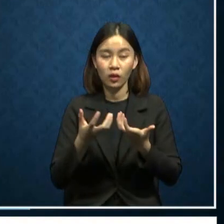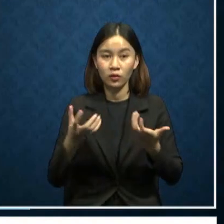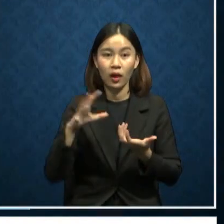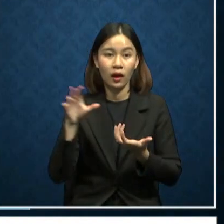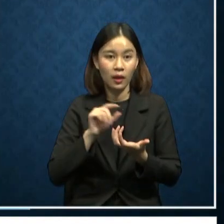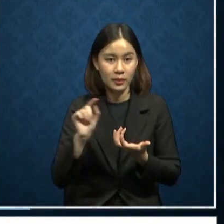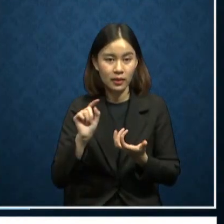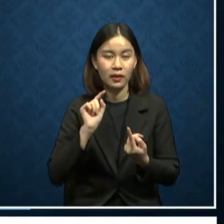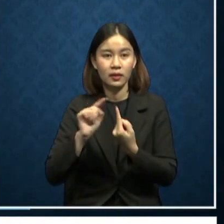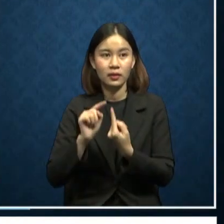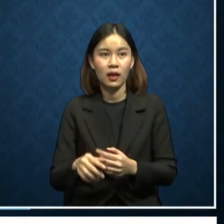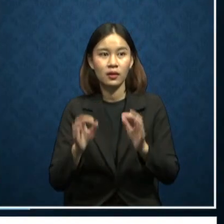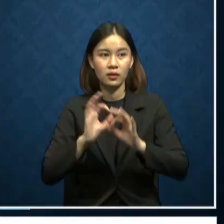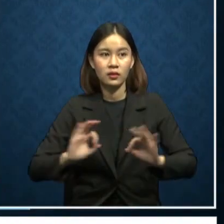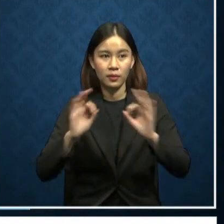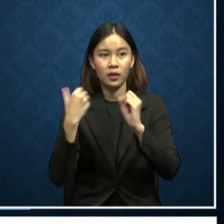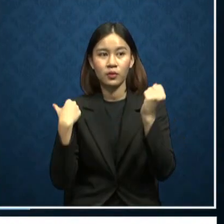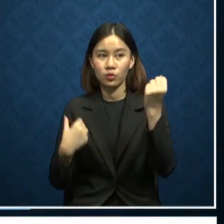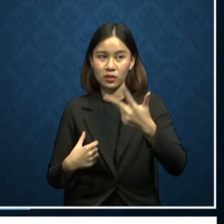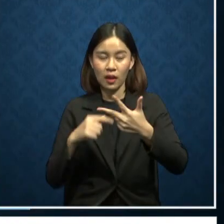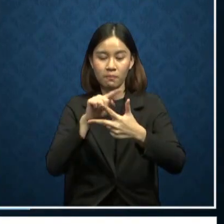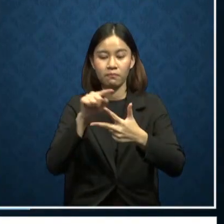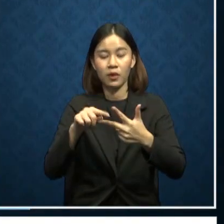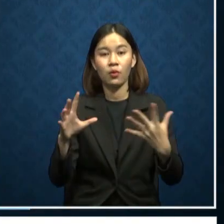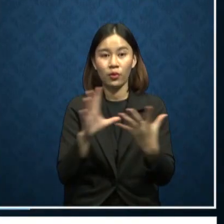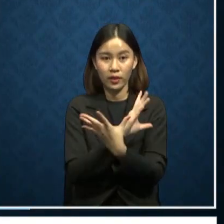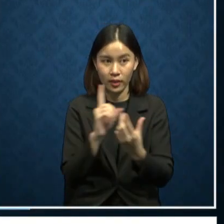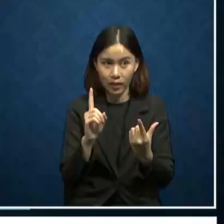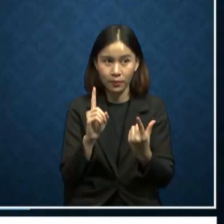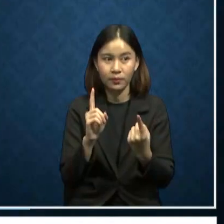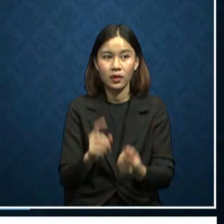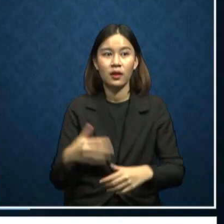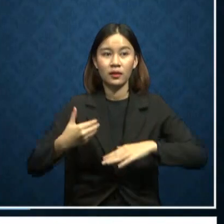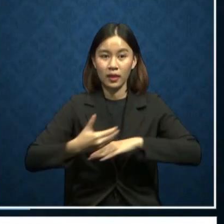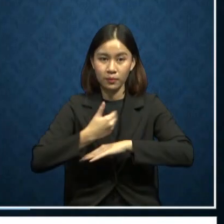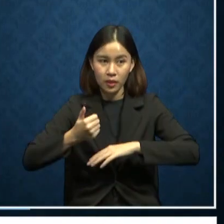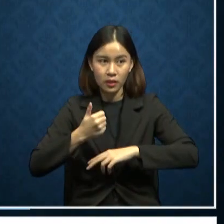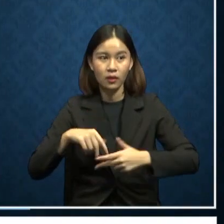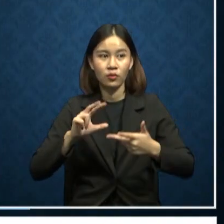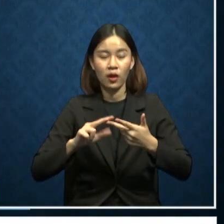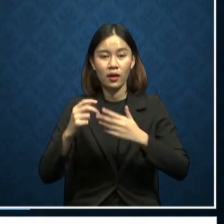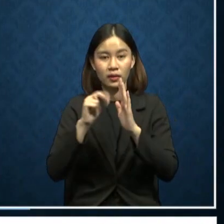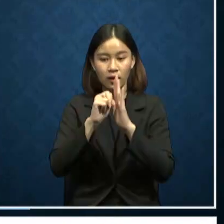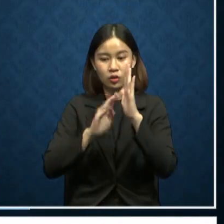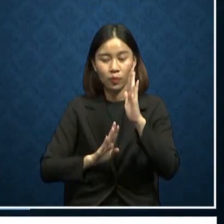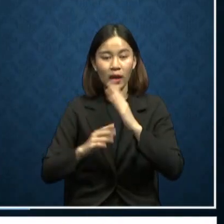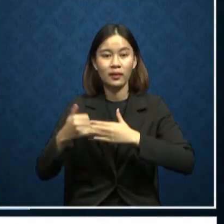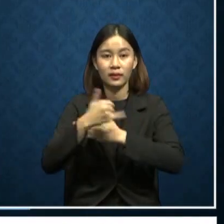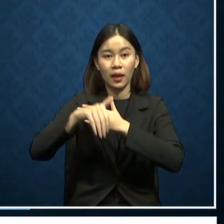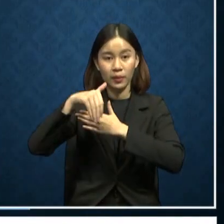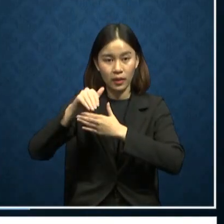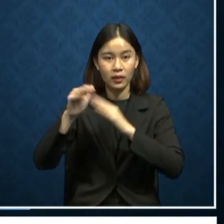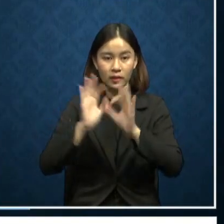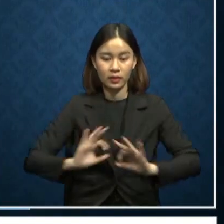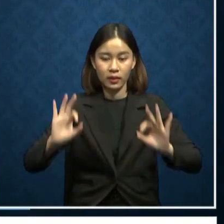ที่มานะครับก็หลักๆ 3ประเด็นก็คือวัฒนธรรมค่านิยมทางการเมืองและนโยบายต่างประเทศนะครับที่